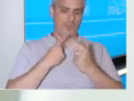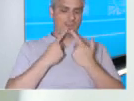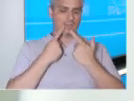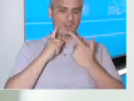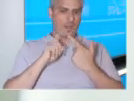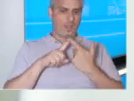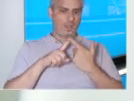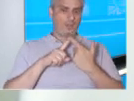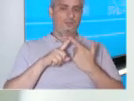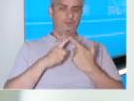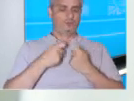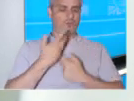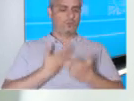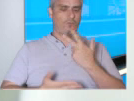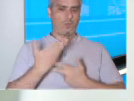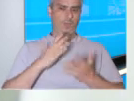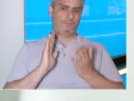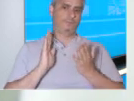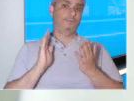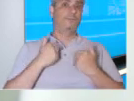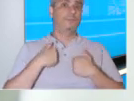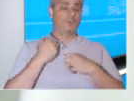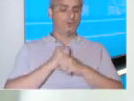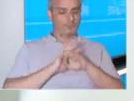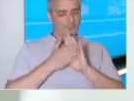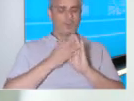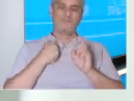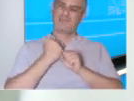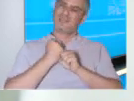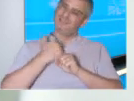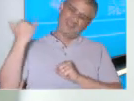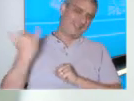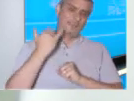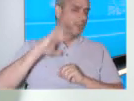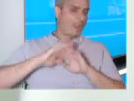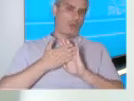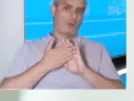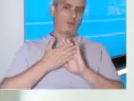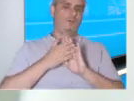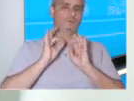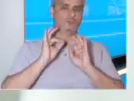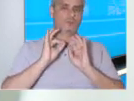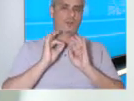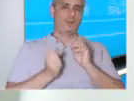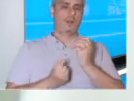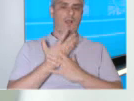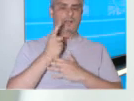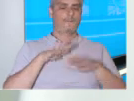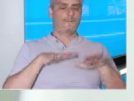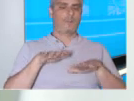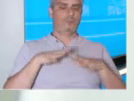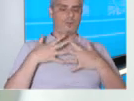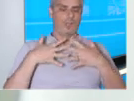דיאלוג, על שיתוף פעולה. אנחנו עושים הכל ונעשה הכל, כל דבר, כדי להקים פה